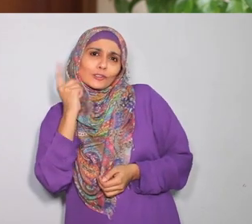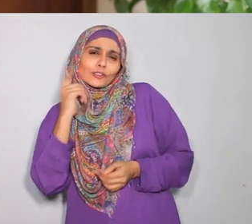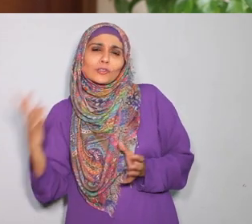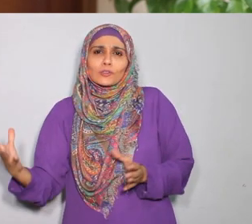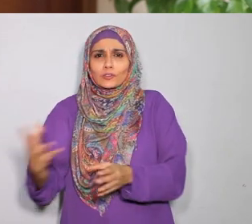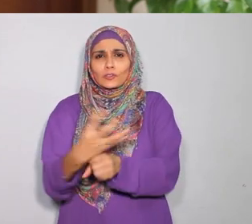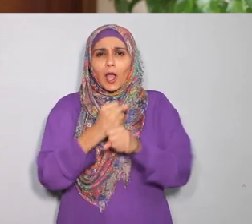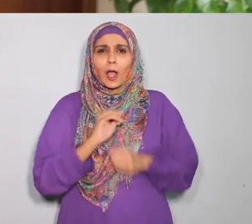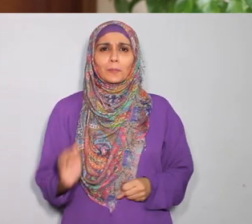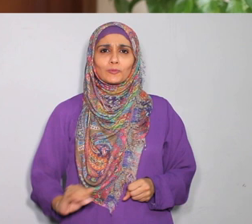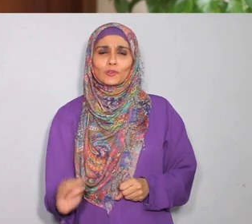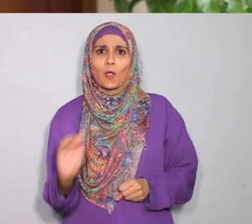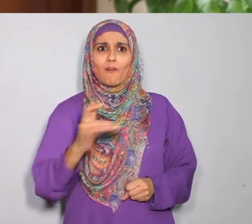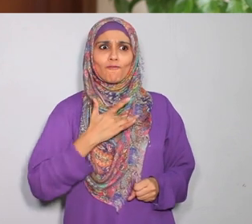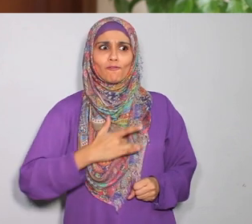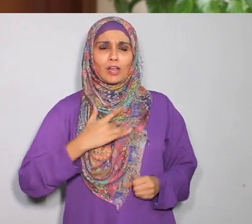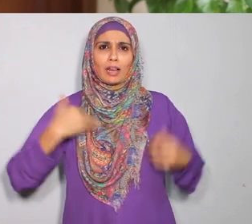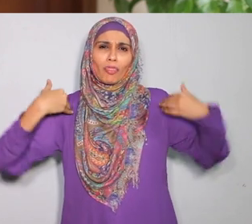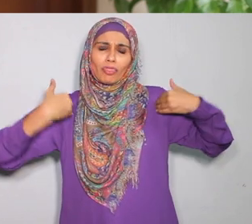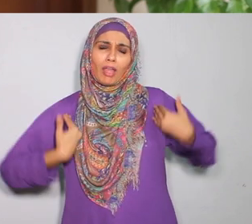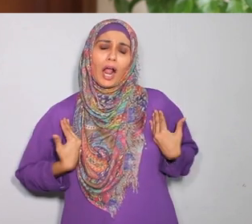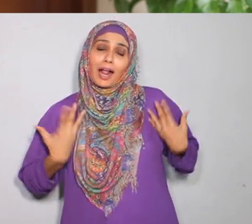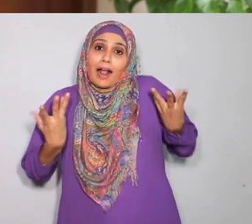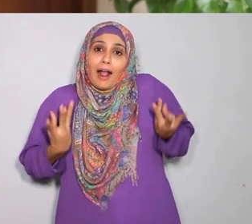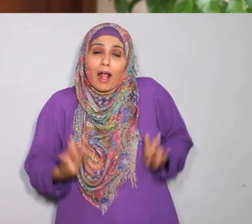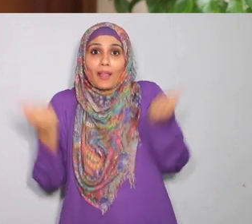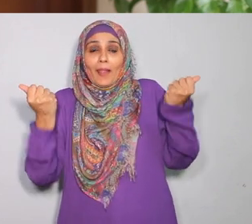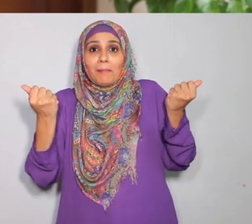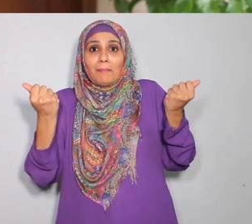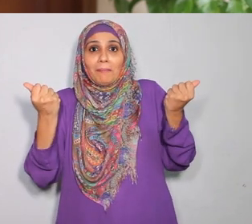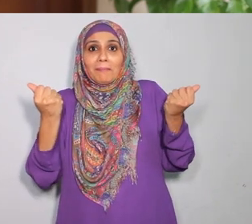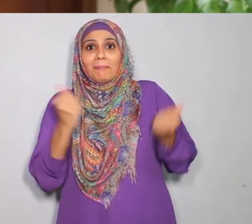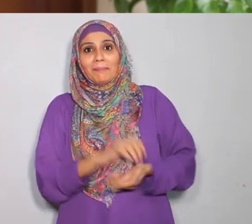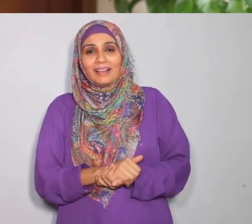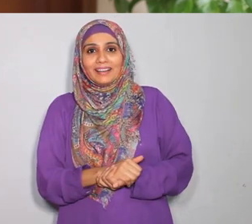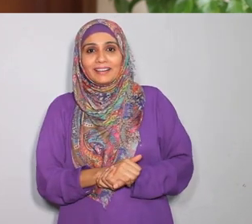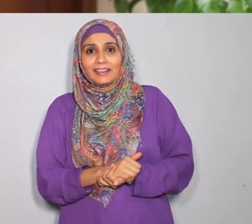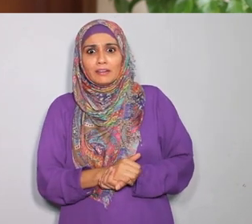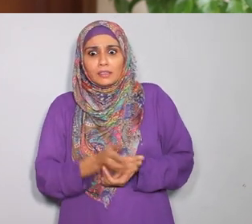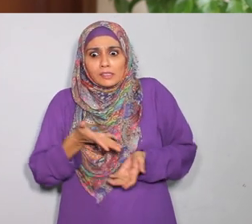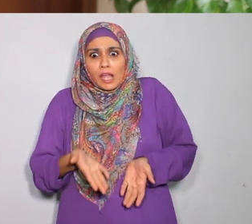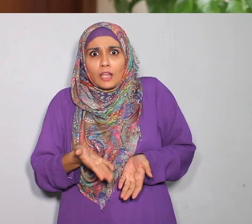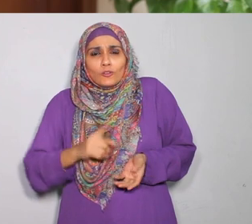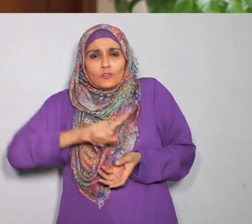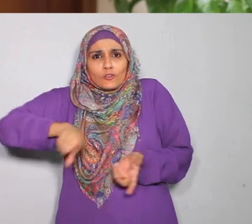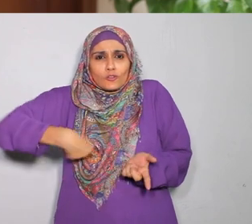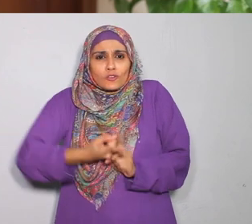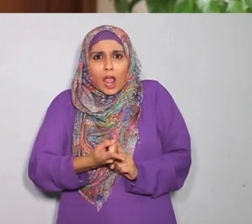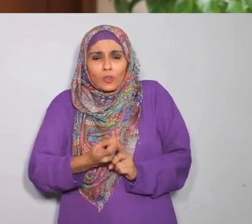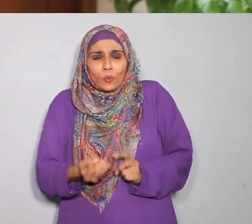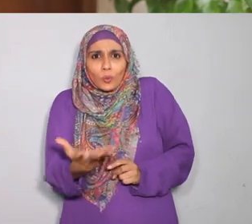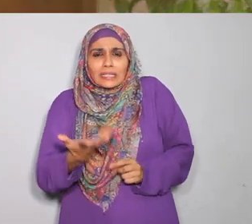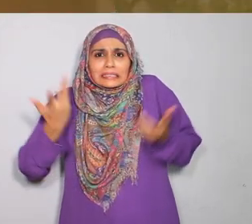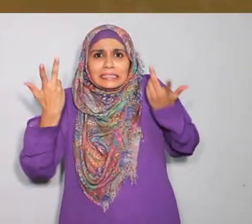सब चीजों की थकान दूर हो रे लगी है लिहाजा धोता